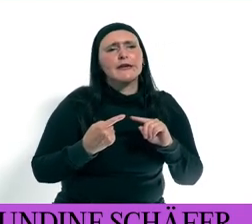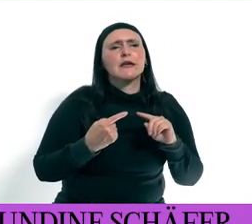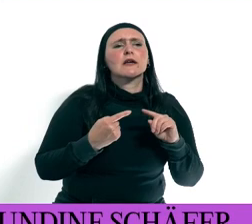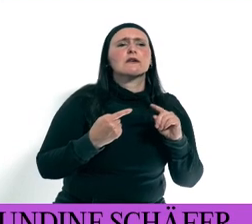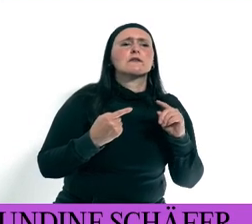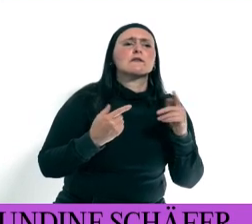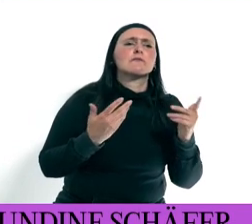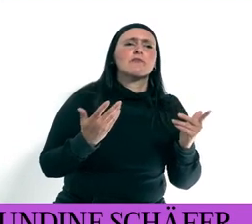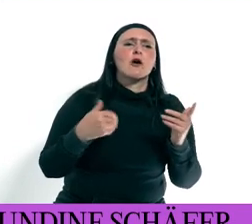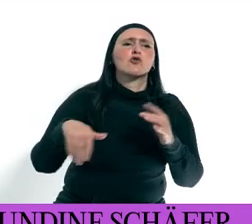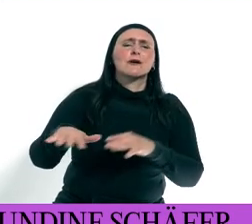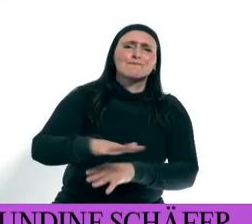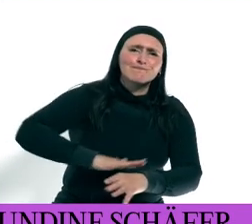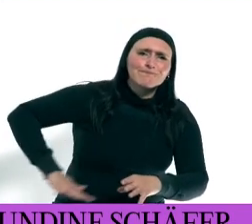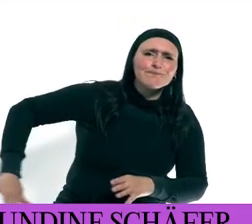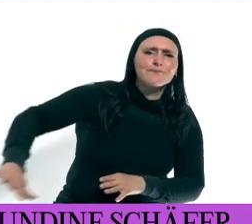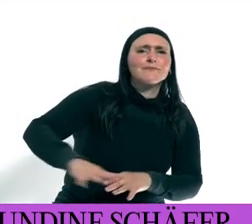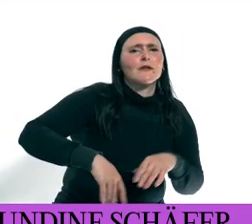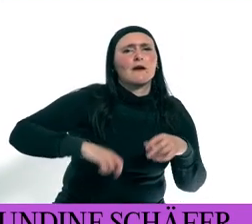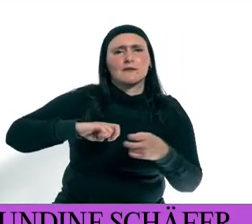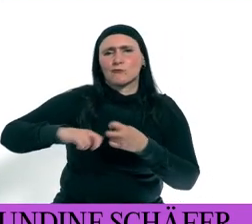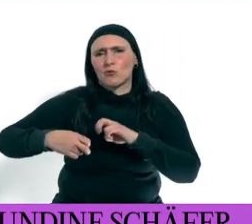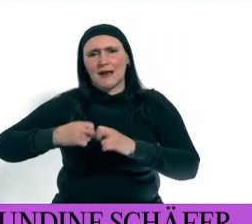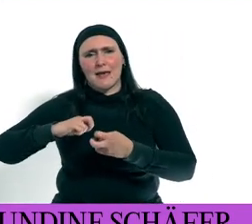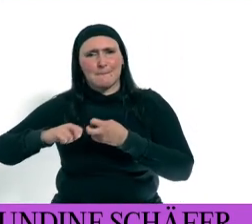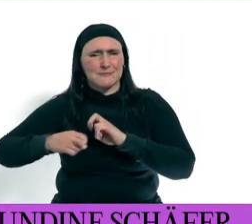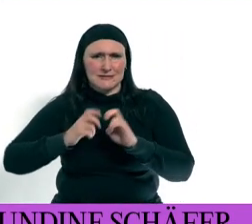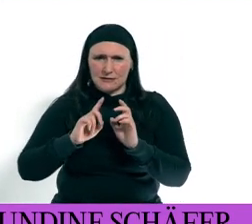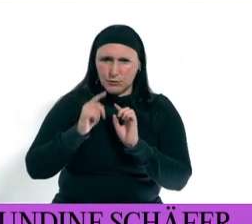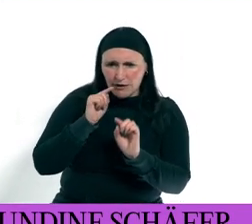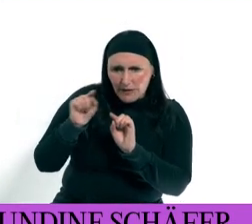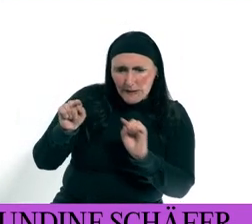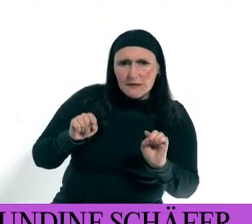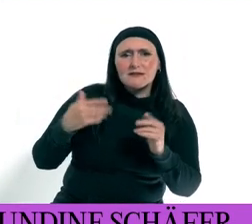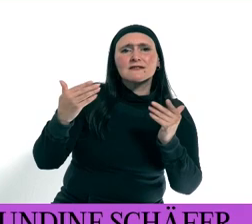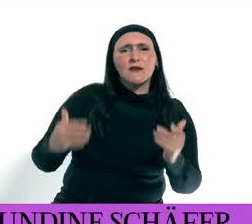politische und auch ökologische Dimension der Entwicklung.